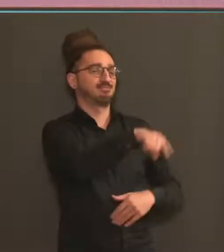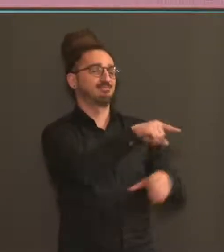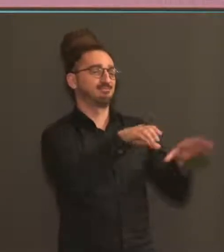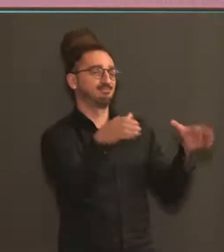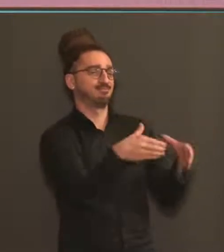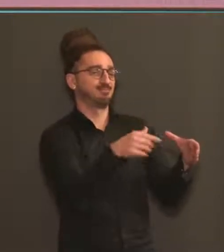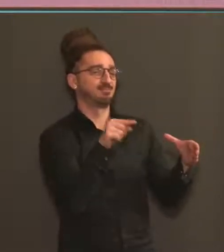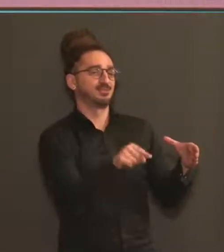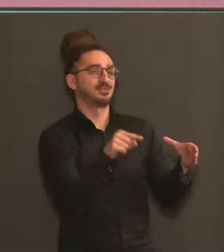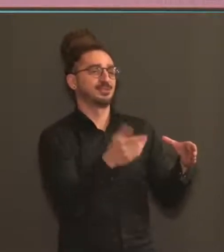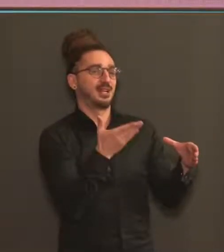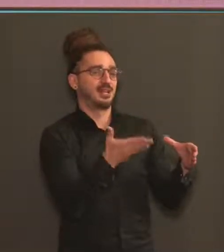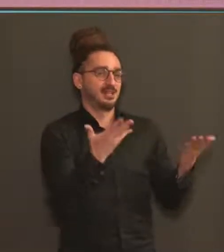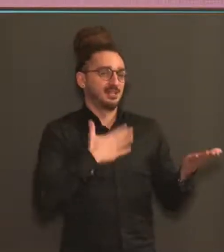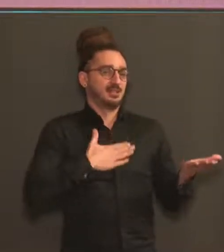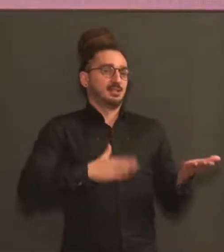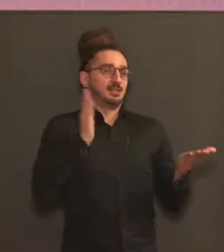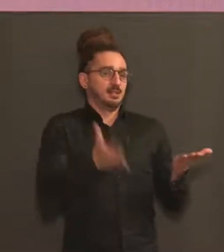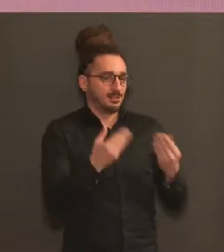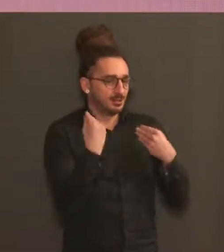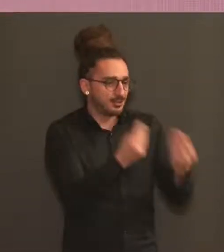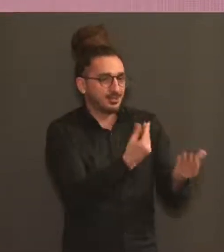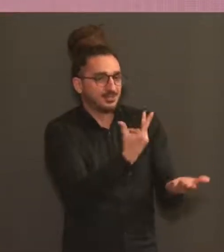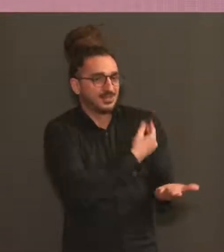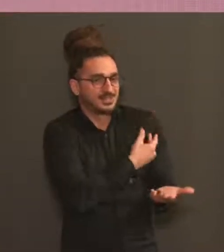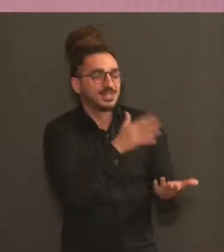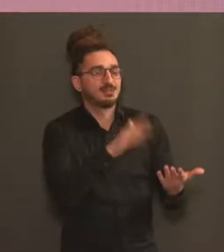que la vaccination leur a permis de retrouver.